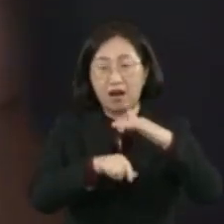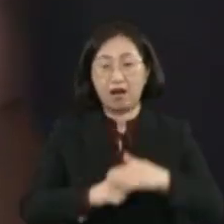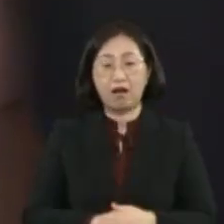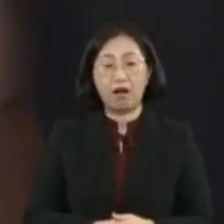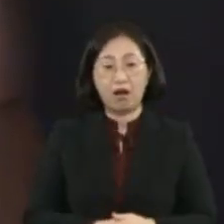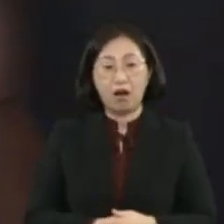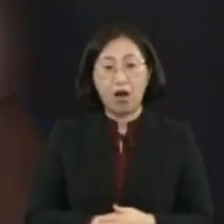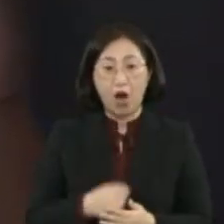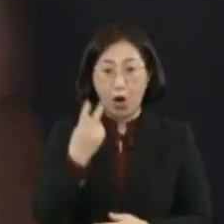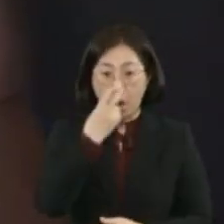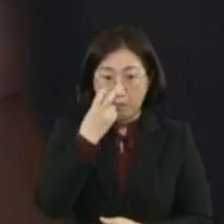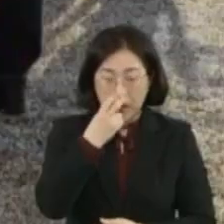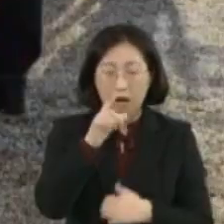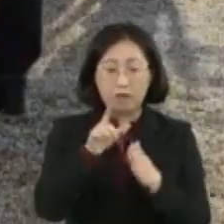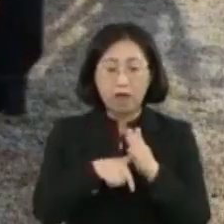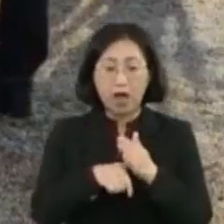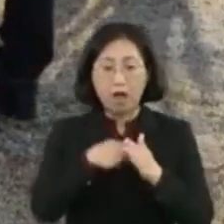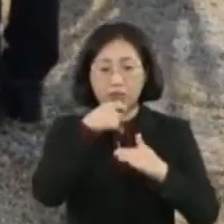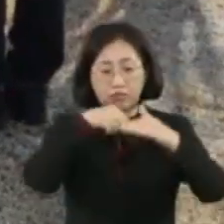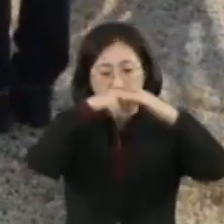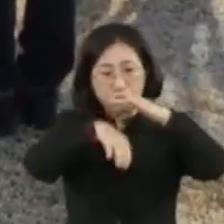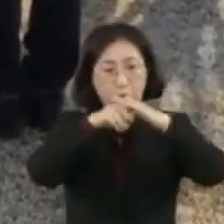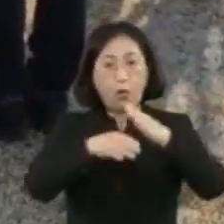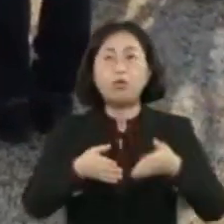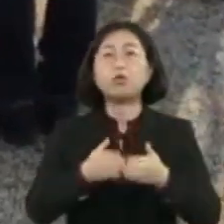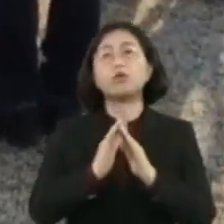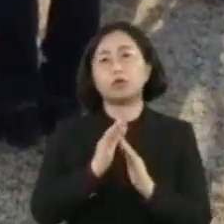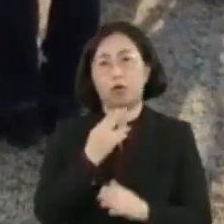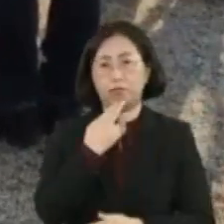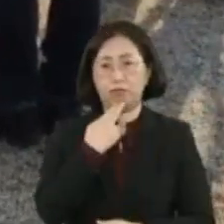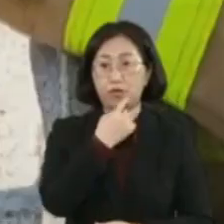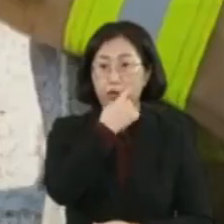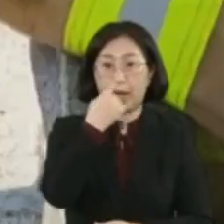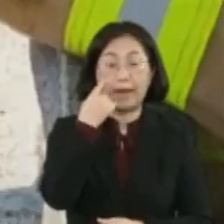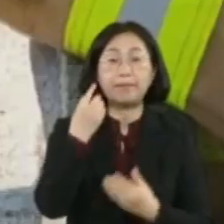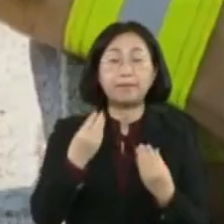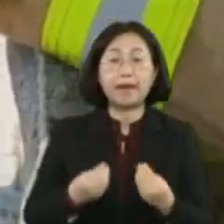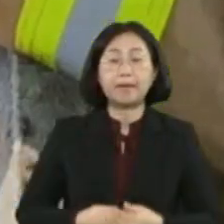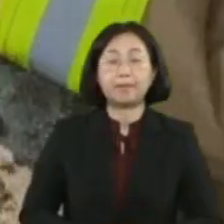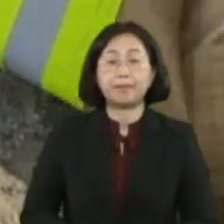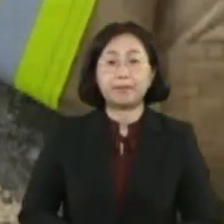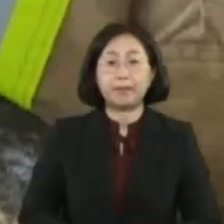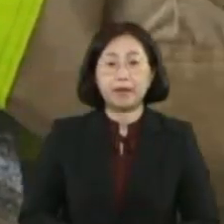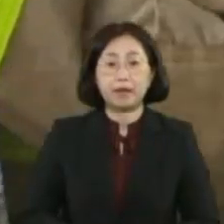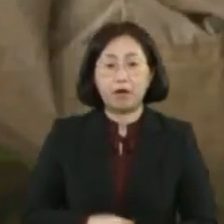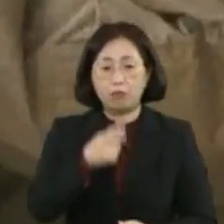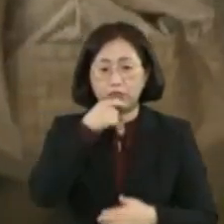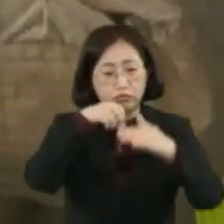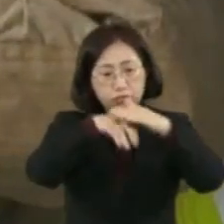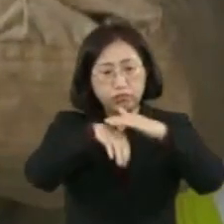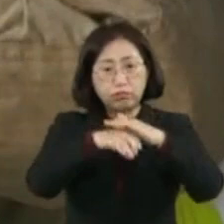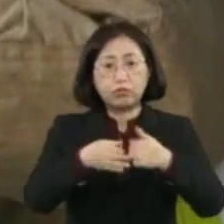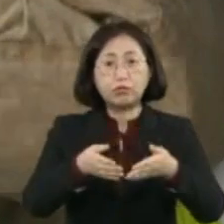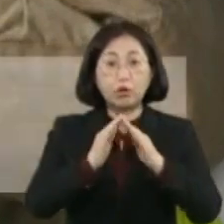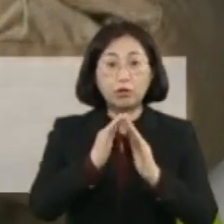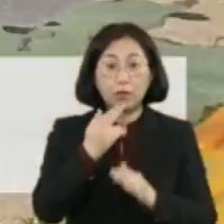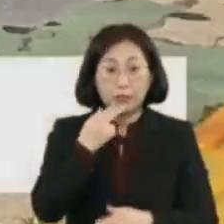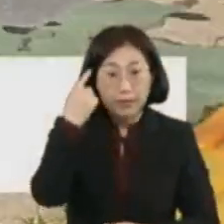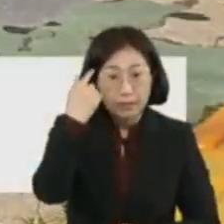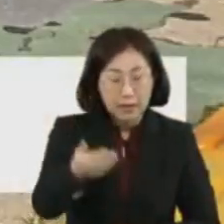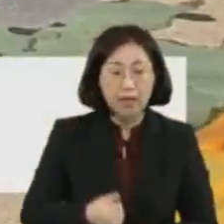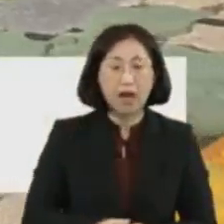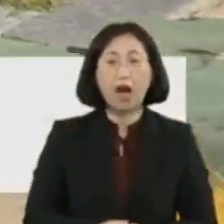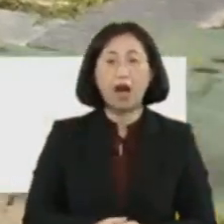합동 감식 초기 조사에서도 스프링클러는 설치되지 않은 것으로 확인됐습니다. 스프링클러 이런 거는 설치는 안 돼 있는 거예요?